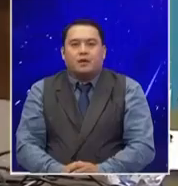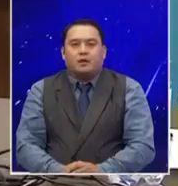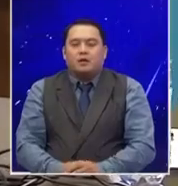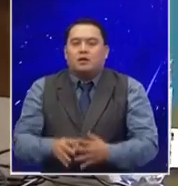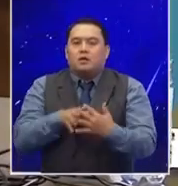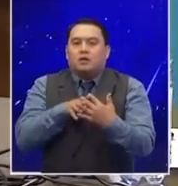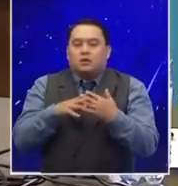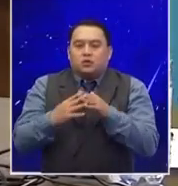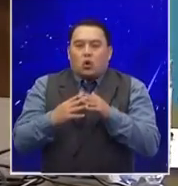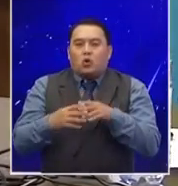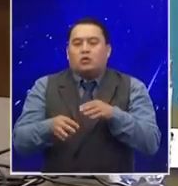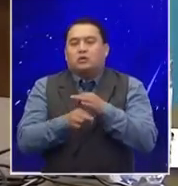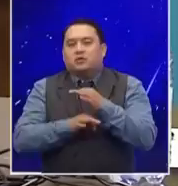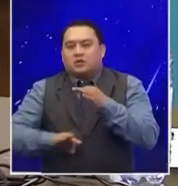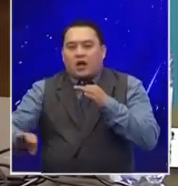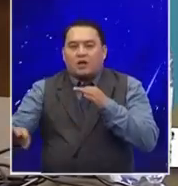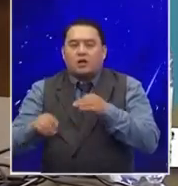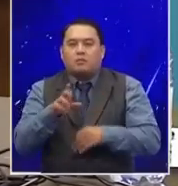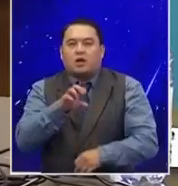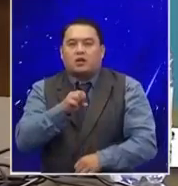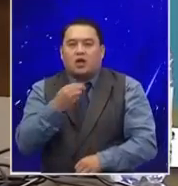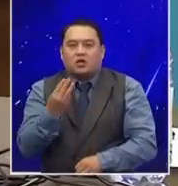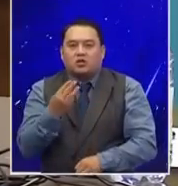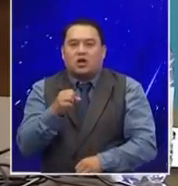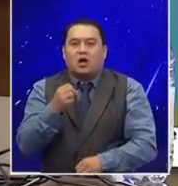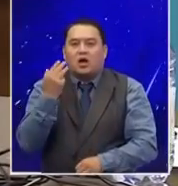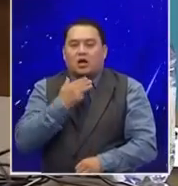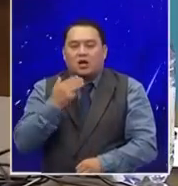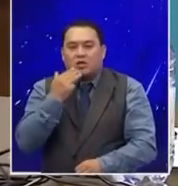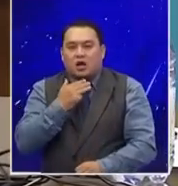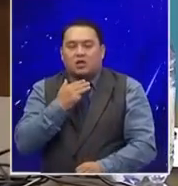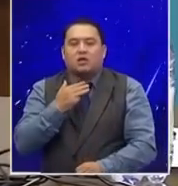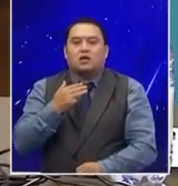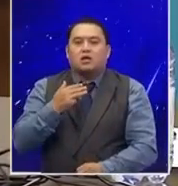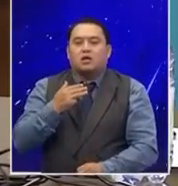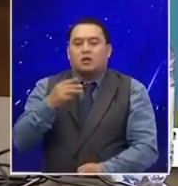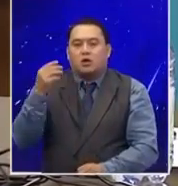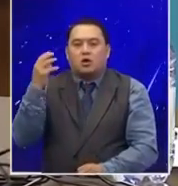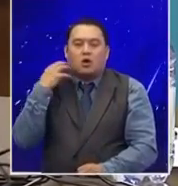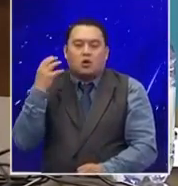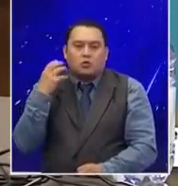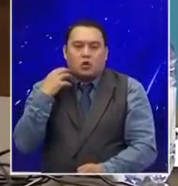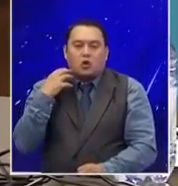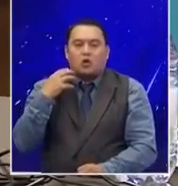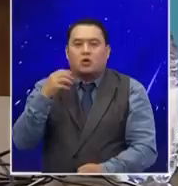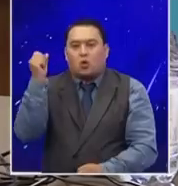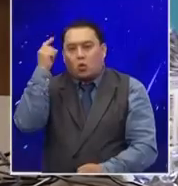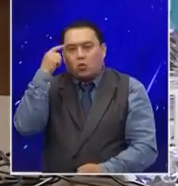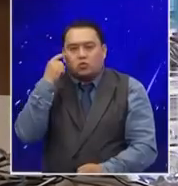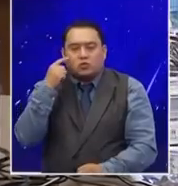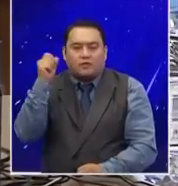внутрипоселковых сетей населенных пунктов Балхашского, Каратальского, Куксуйского, Кирбулатского и Ескелдинского